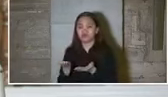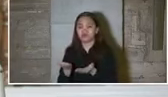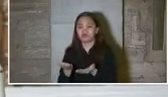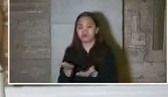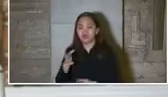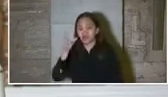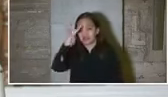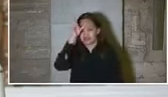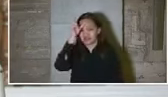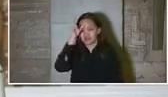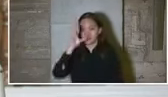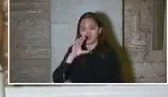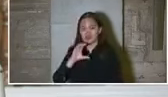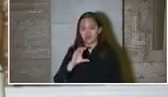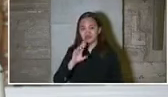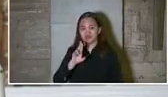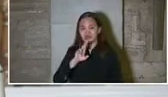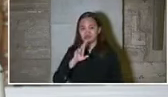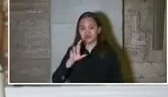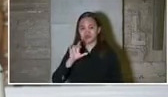curry.